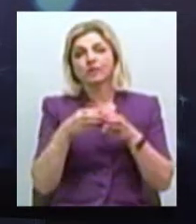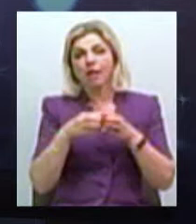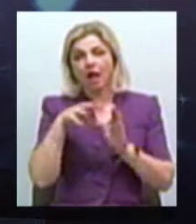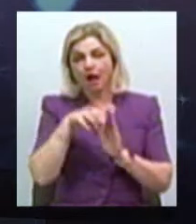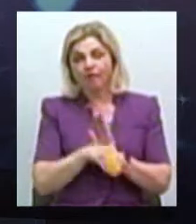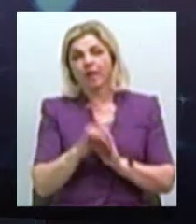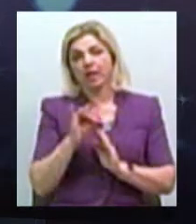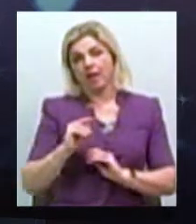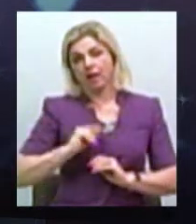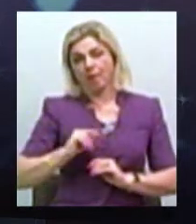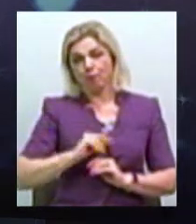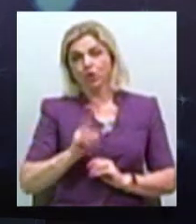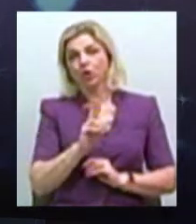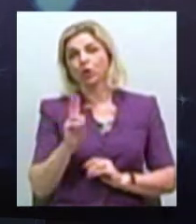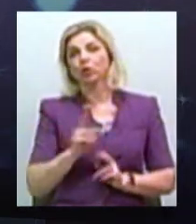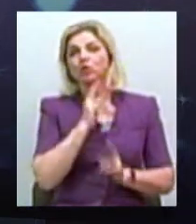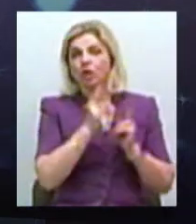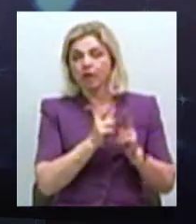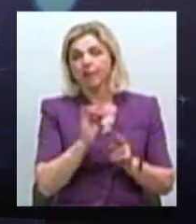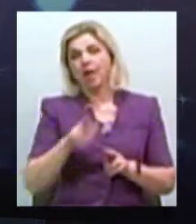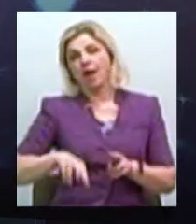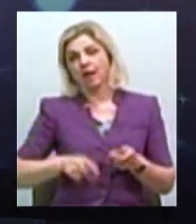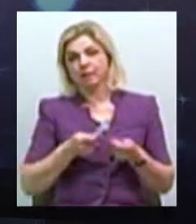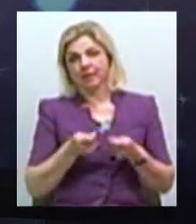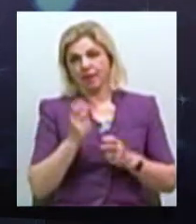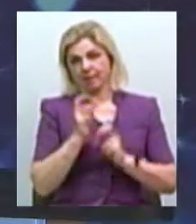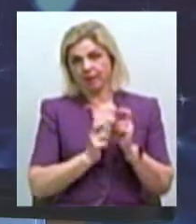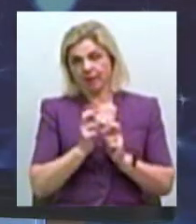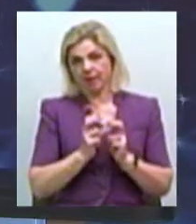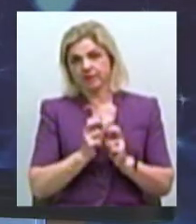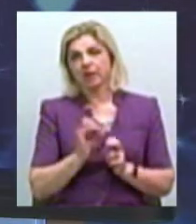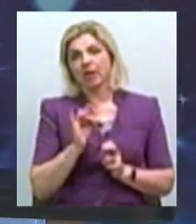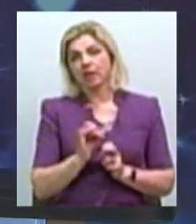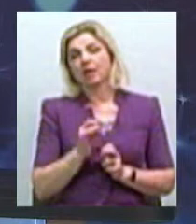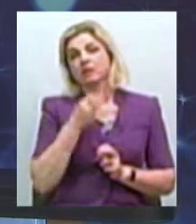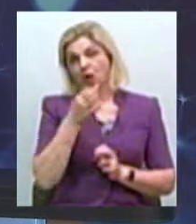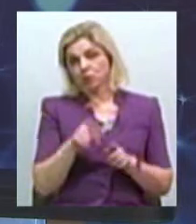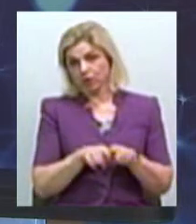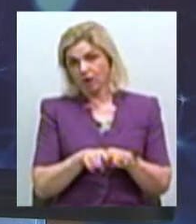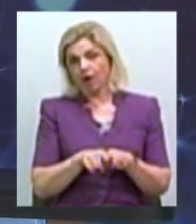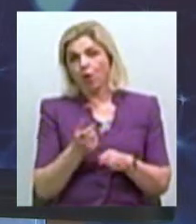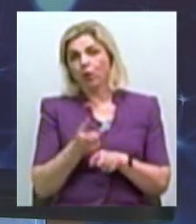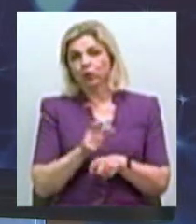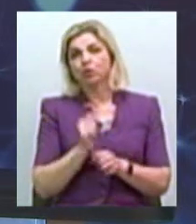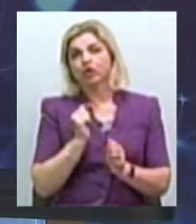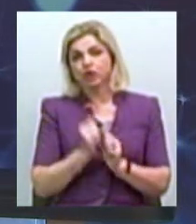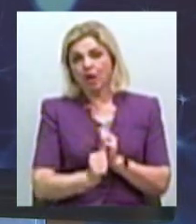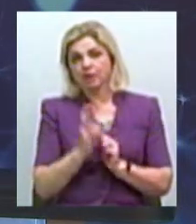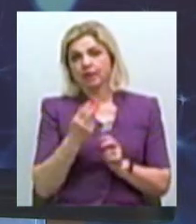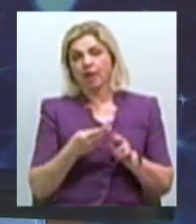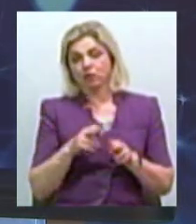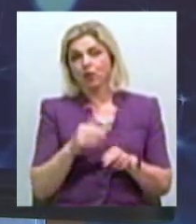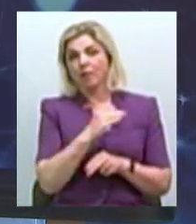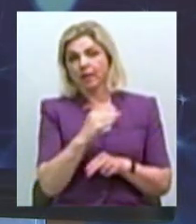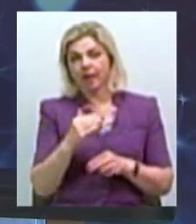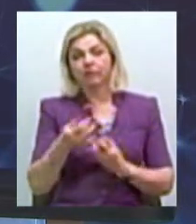наймані працівники, які до нас звернулися, і адміністрація підприємства. І, ну, скажу так, що дуже часто ми на цьому рівні зупиняємось, тобто